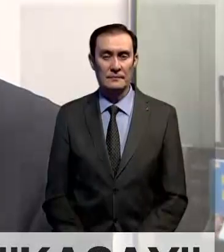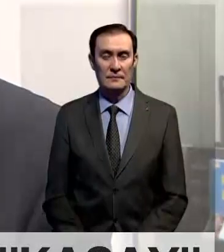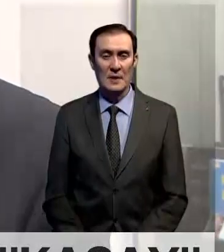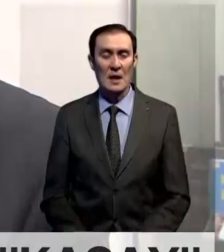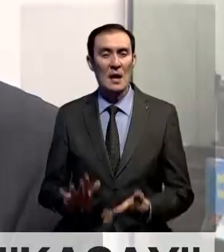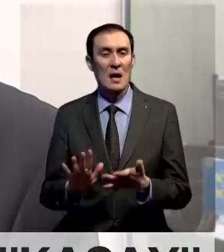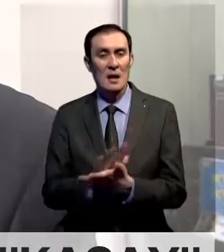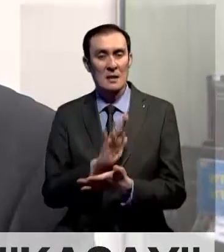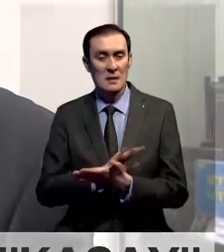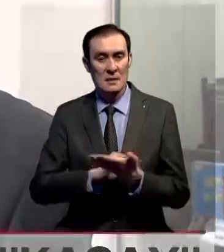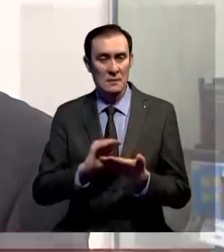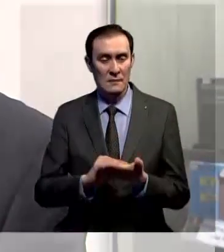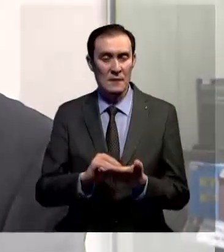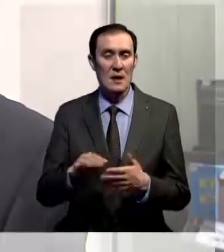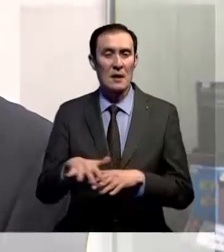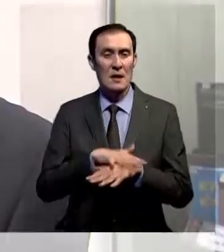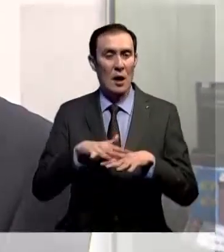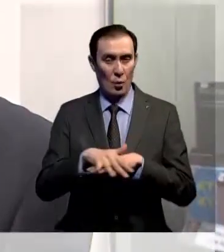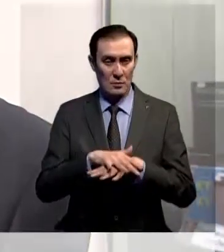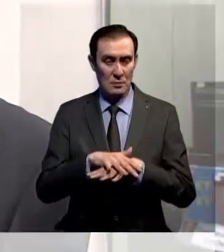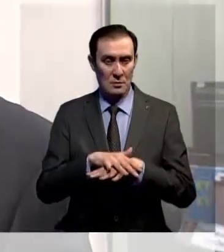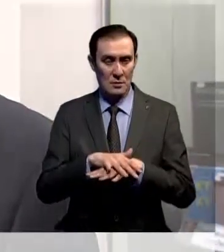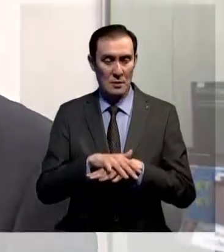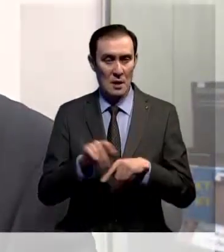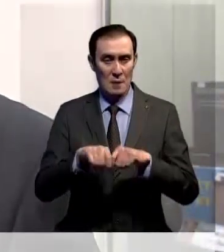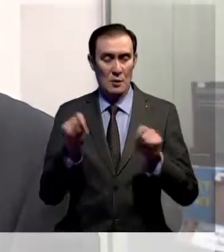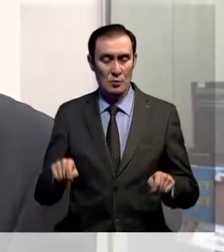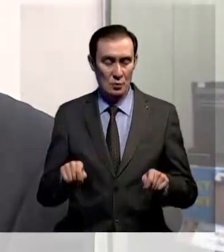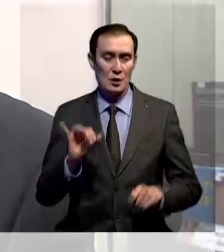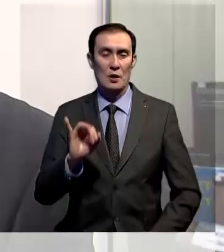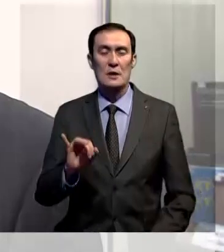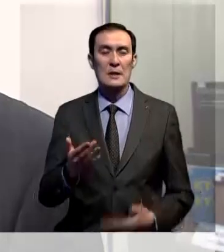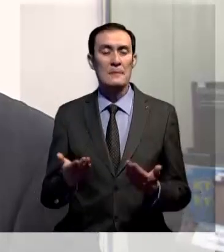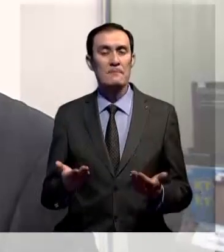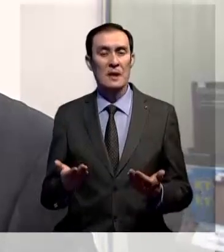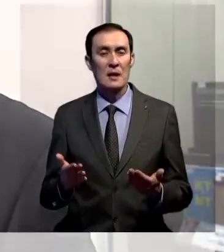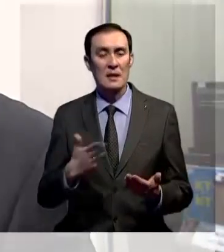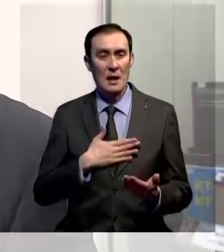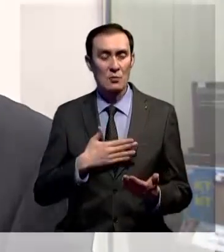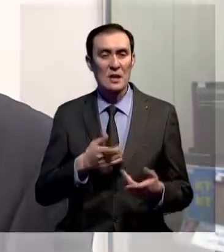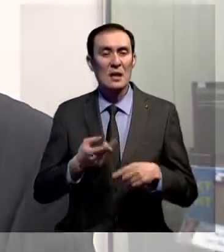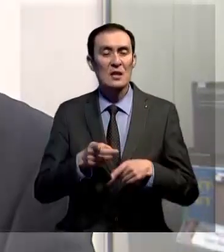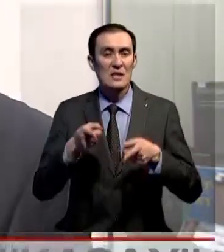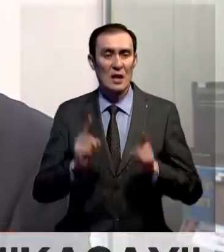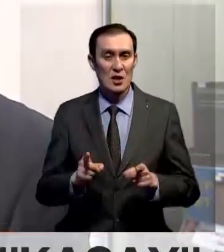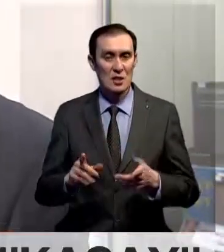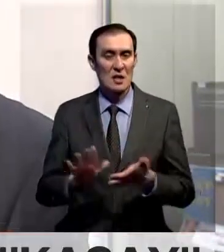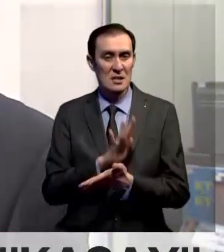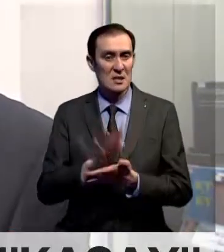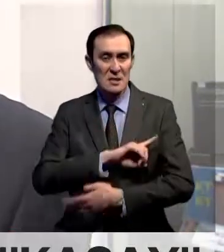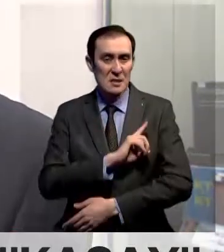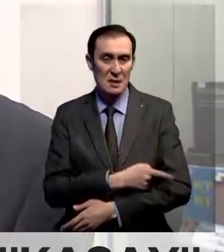Газеты создают нацию, народ образует. И я имею в виду настоящих сильных газет,